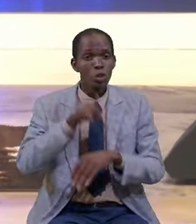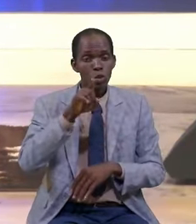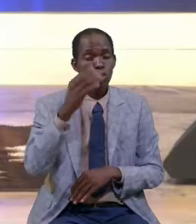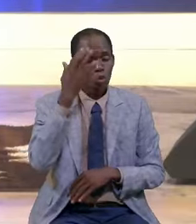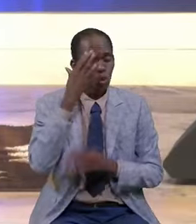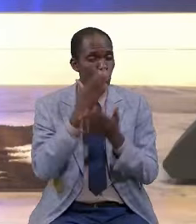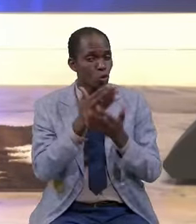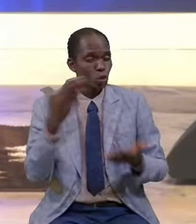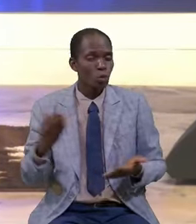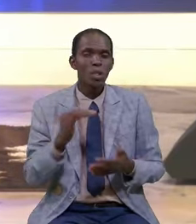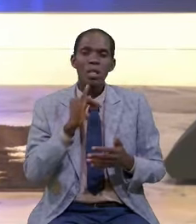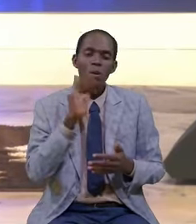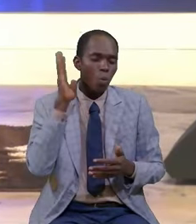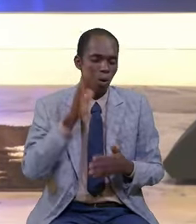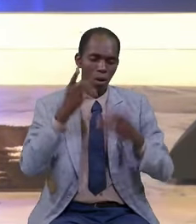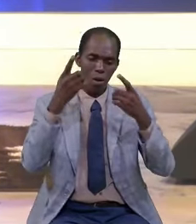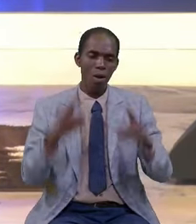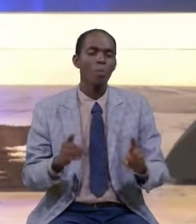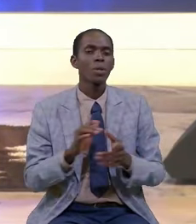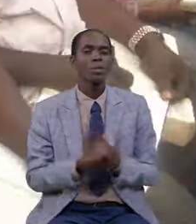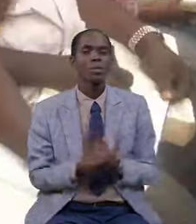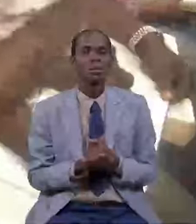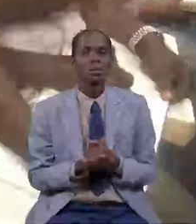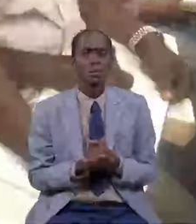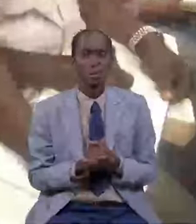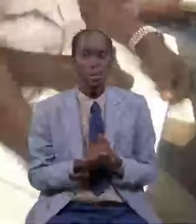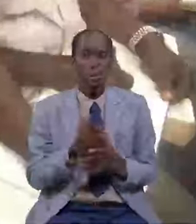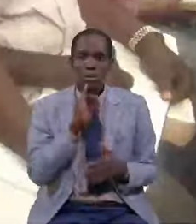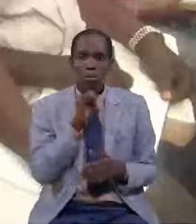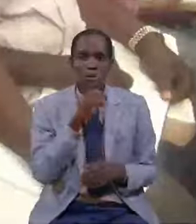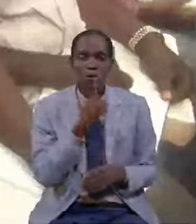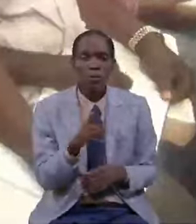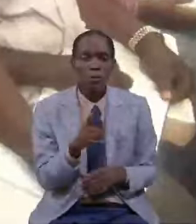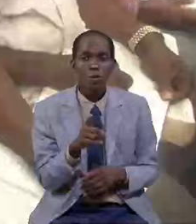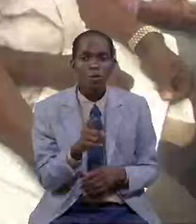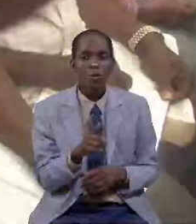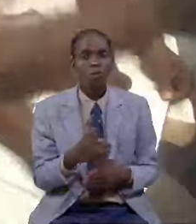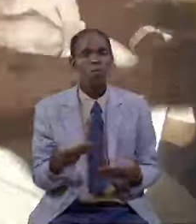vous n'avez pas peur. Vous savez que quelque chose va se produire. Est-ce que je parle de vous? Voilà